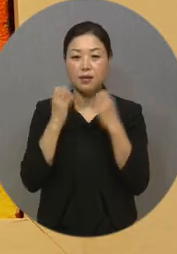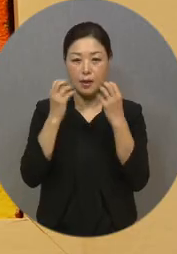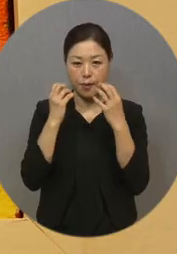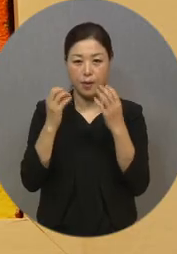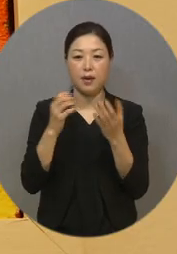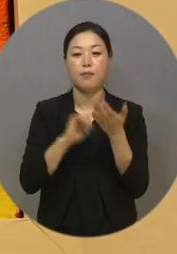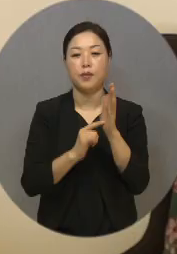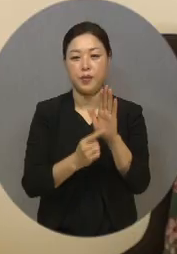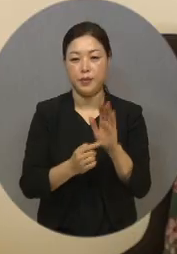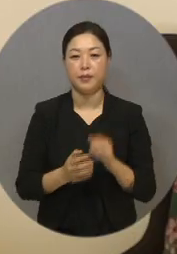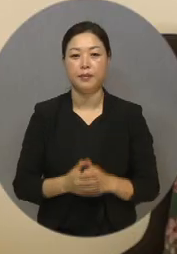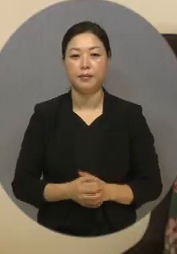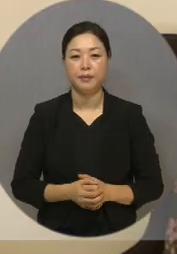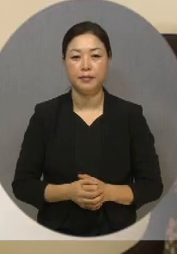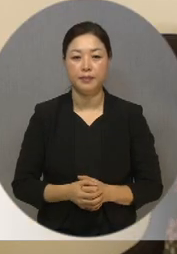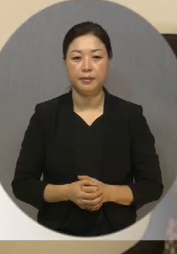재탄생합니다.